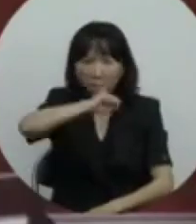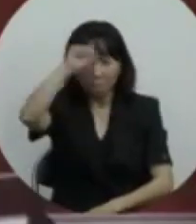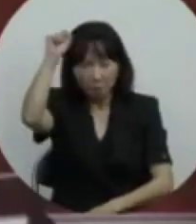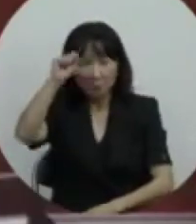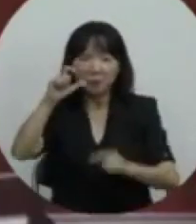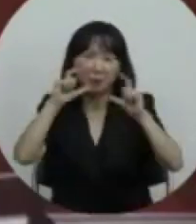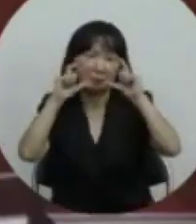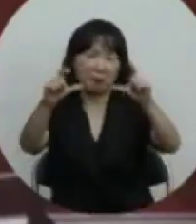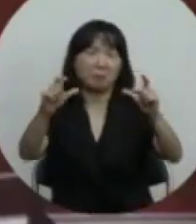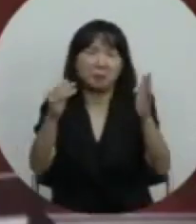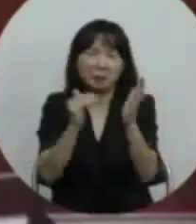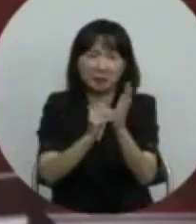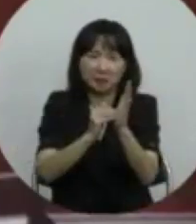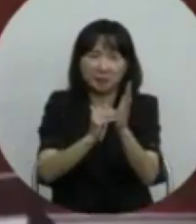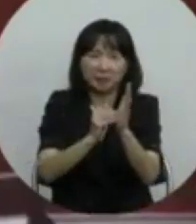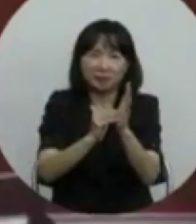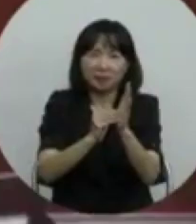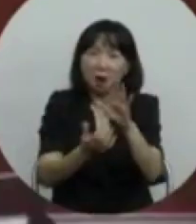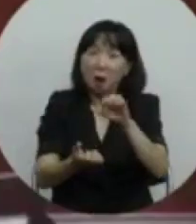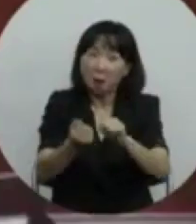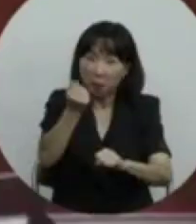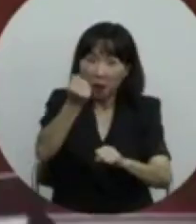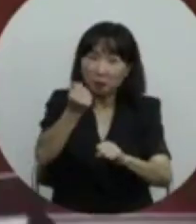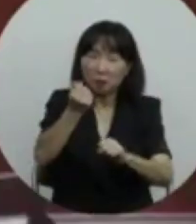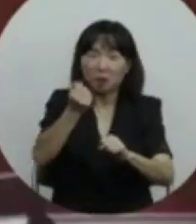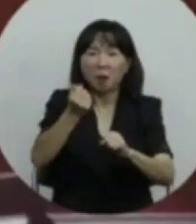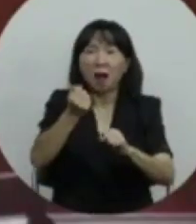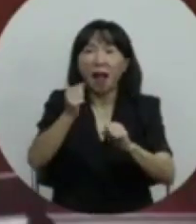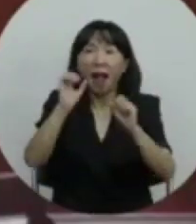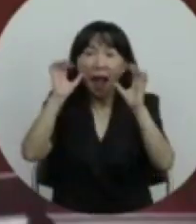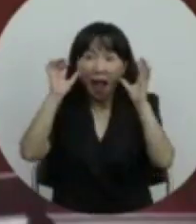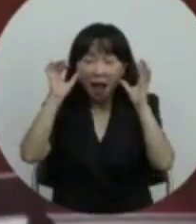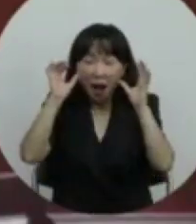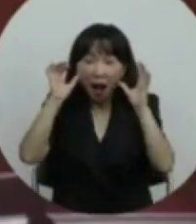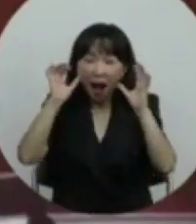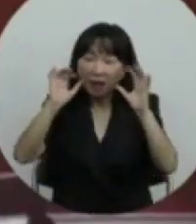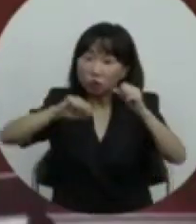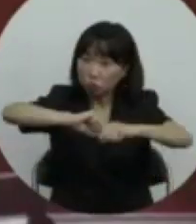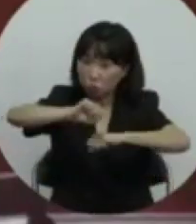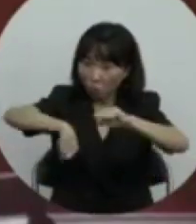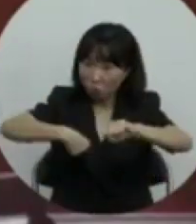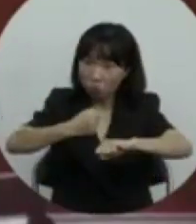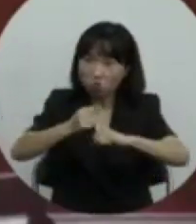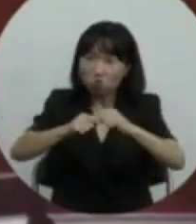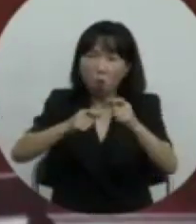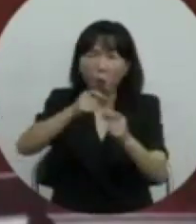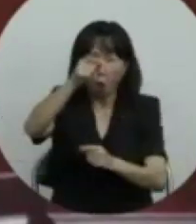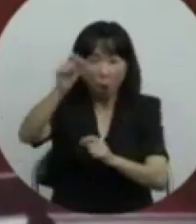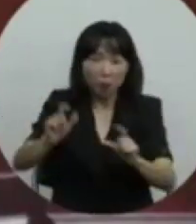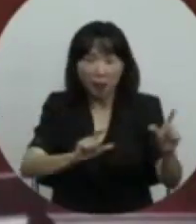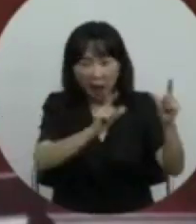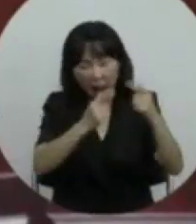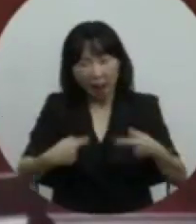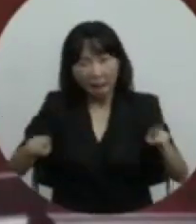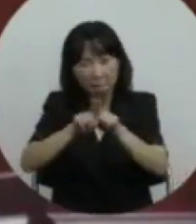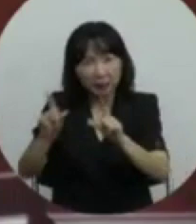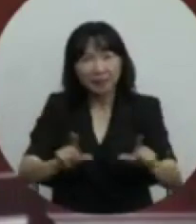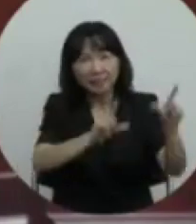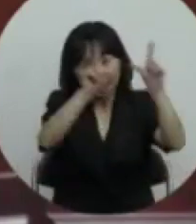발표했습니다. 바로 반려동물 테마파크입니다. 당시 우리 여주시는 이